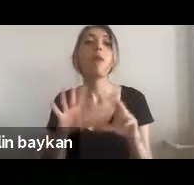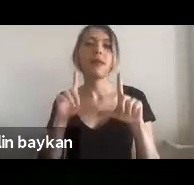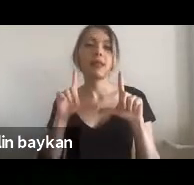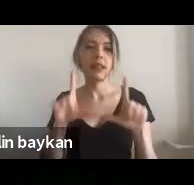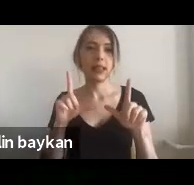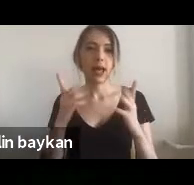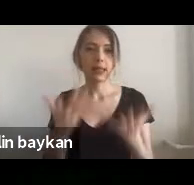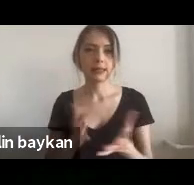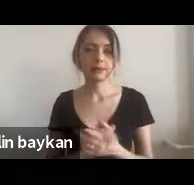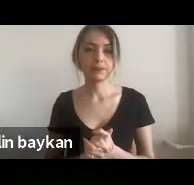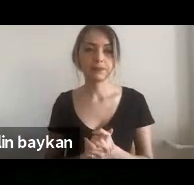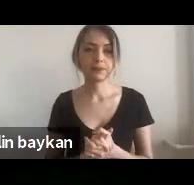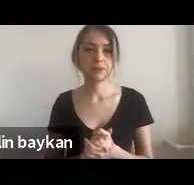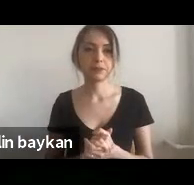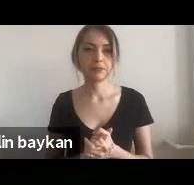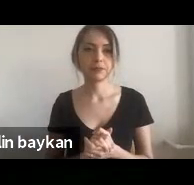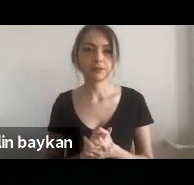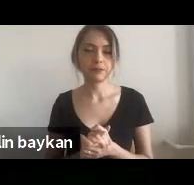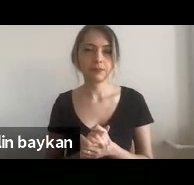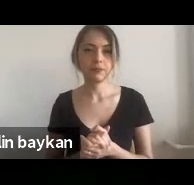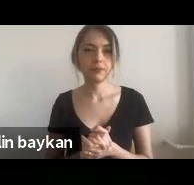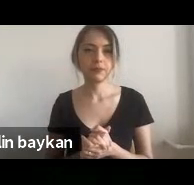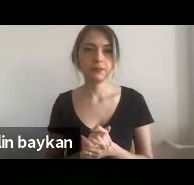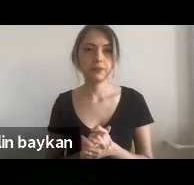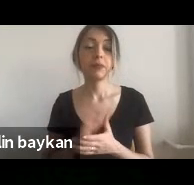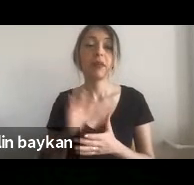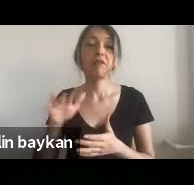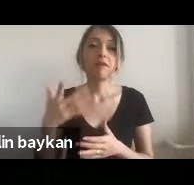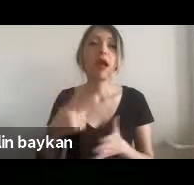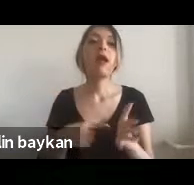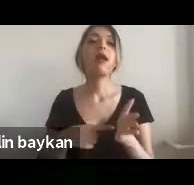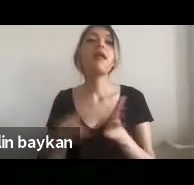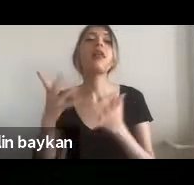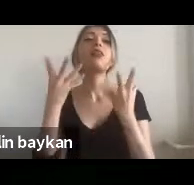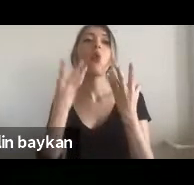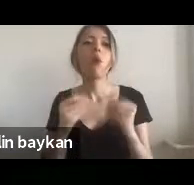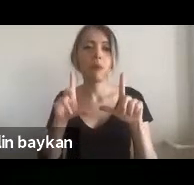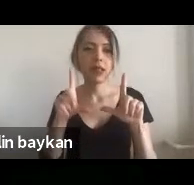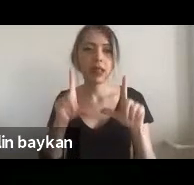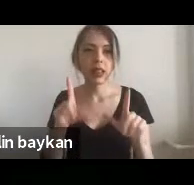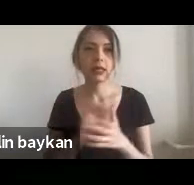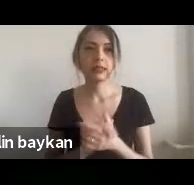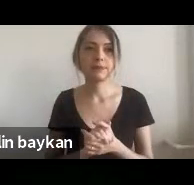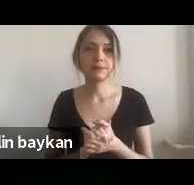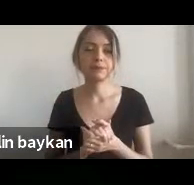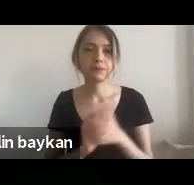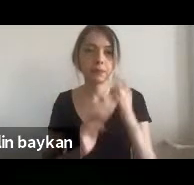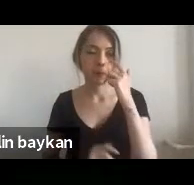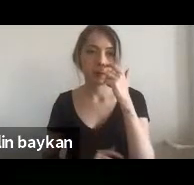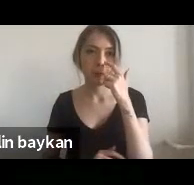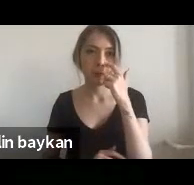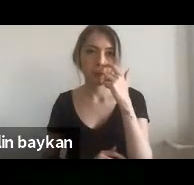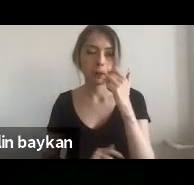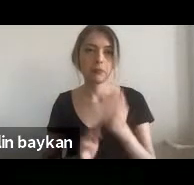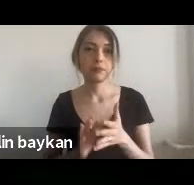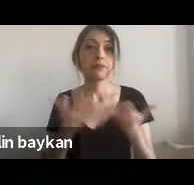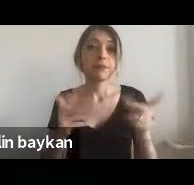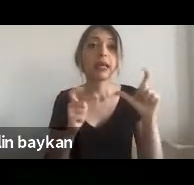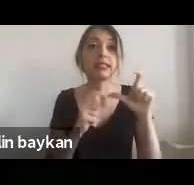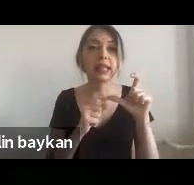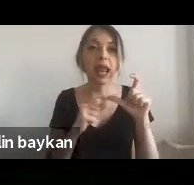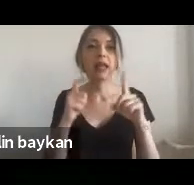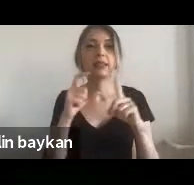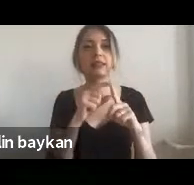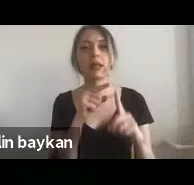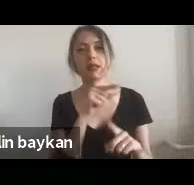kişilik panelinin bu talebi reddetmesi lazım. Eğer reddederse kesinleşiyor. Aksi takdirde Selahattin Demirtaş